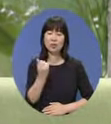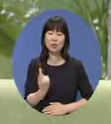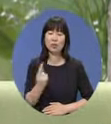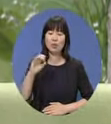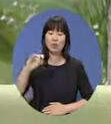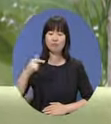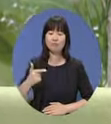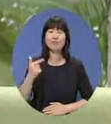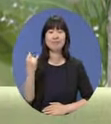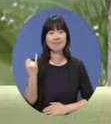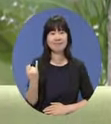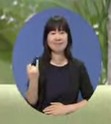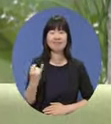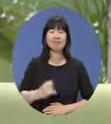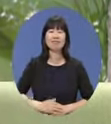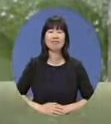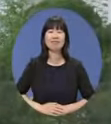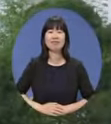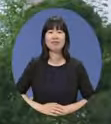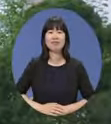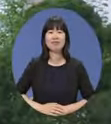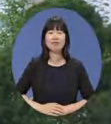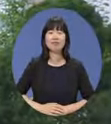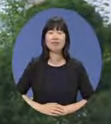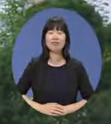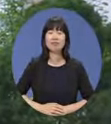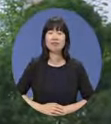오늘의 주인공을 함께 만나보겠습니다.